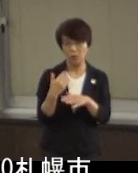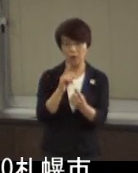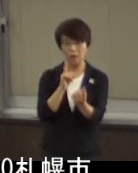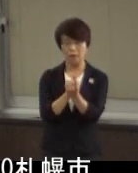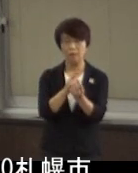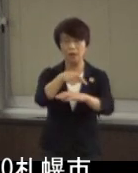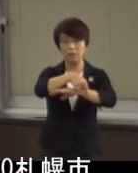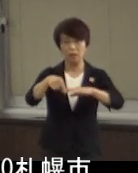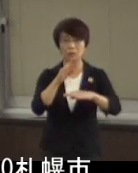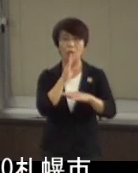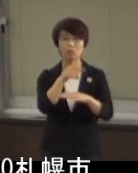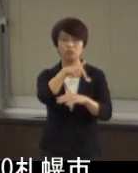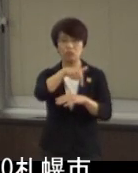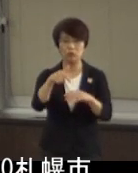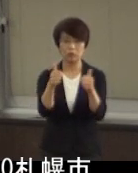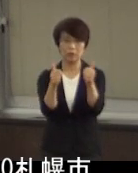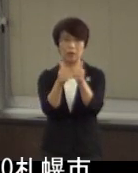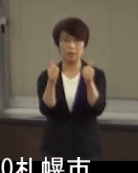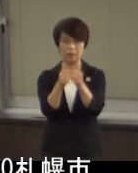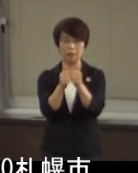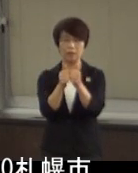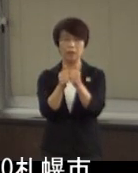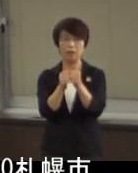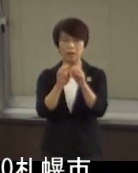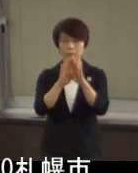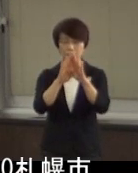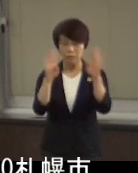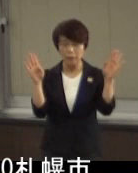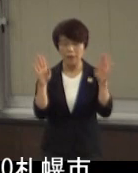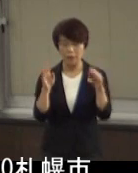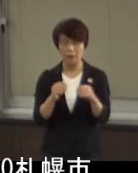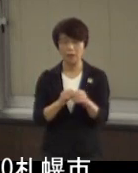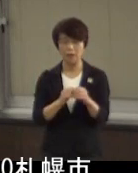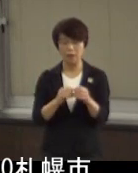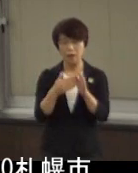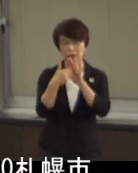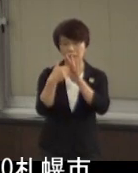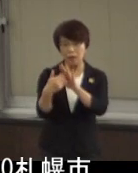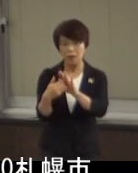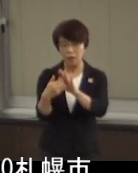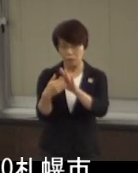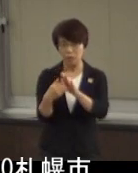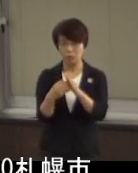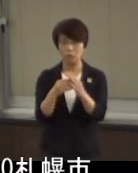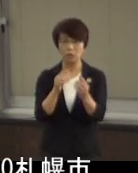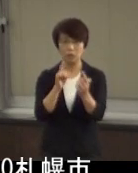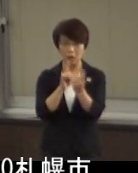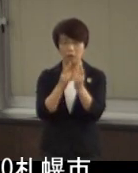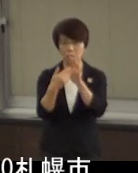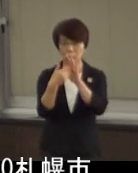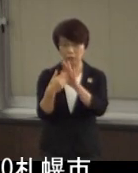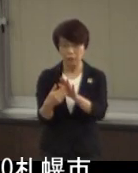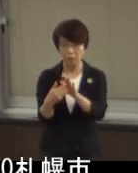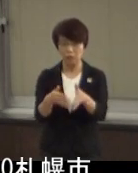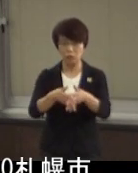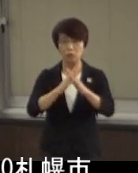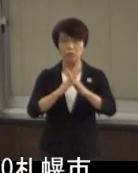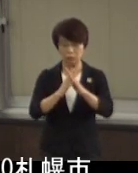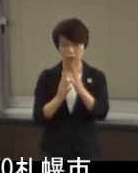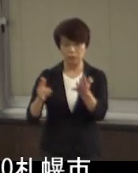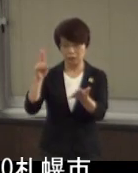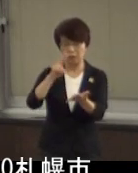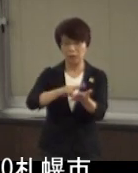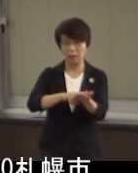会議を開催をいたしまして、感染拡大防止に向けた今後の取り組みについて決定をしたところであります